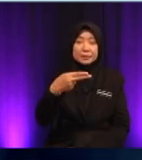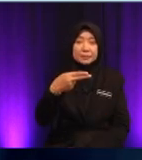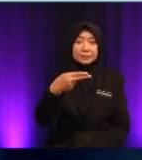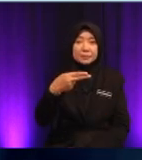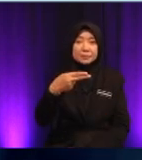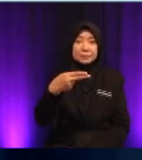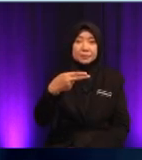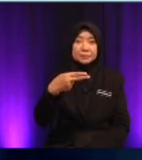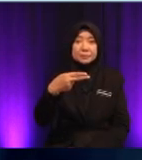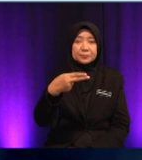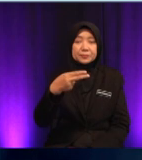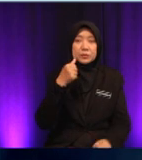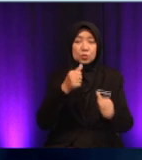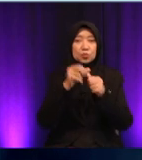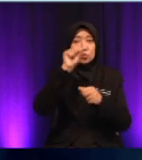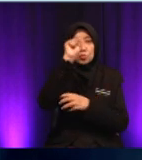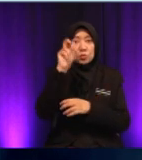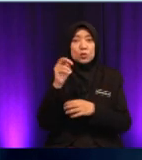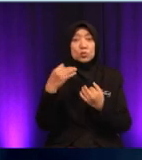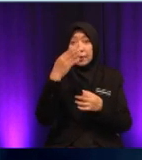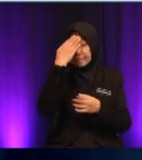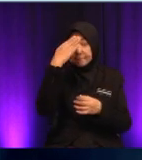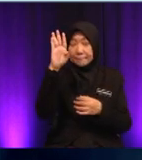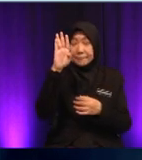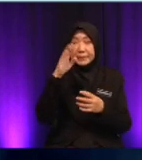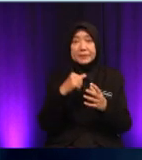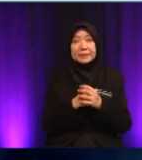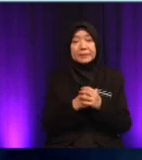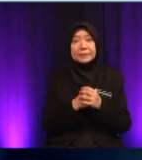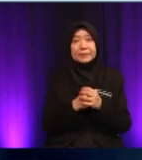Kalau ikut soal lain sudah diberi eee